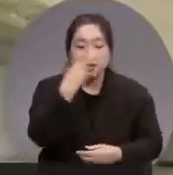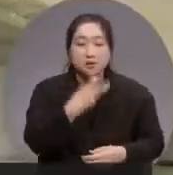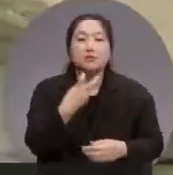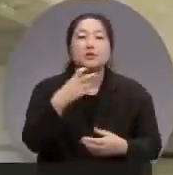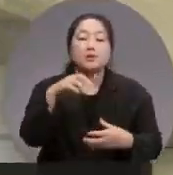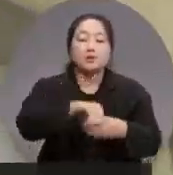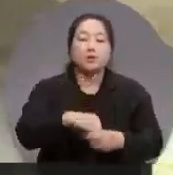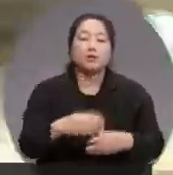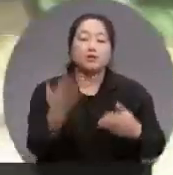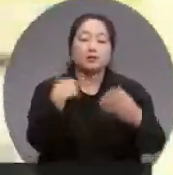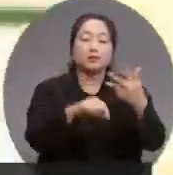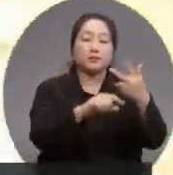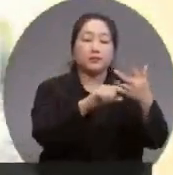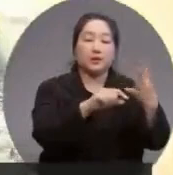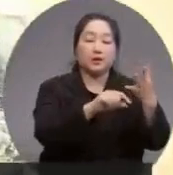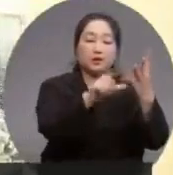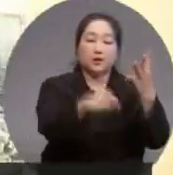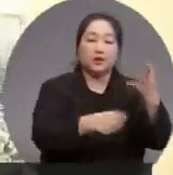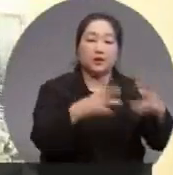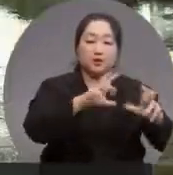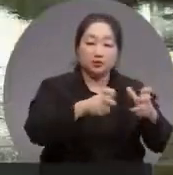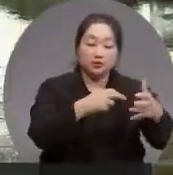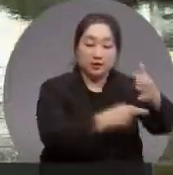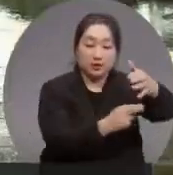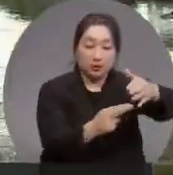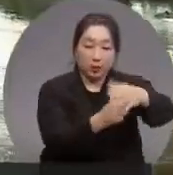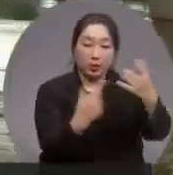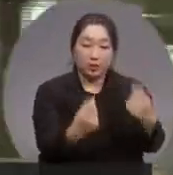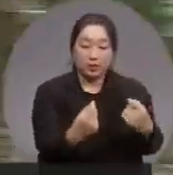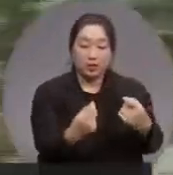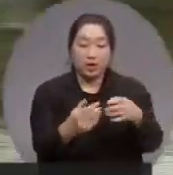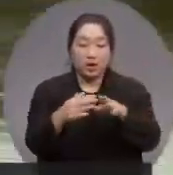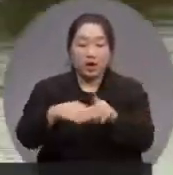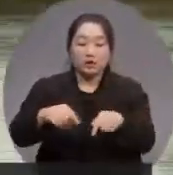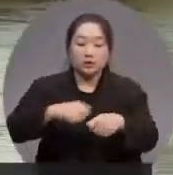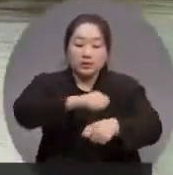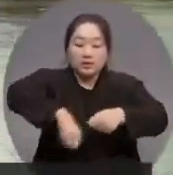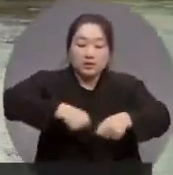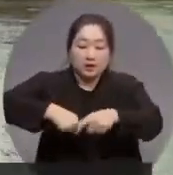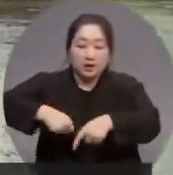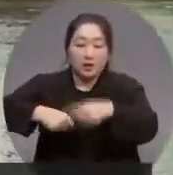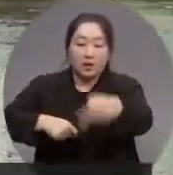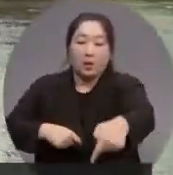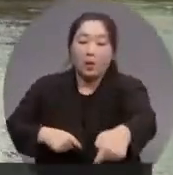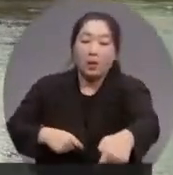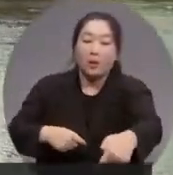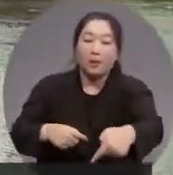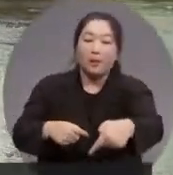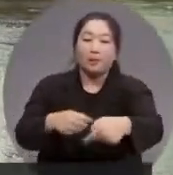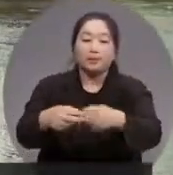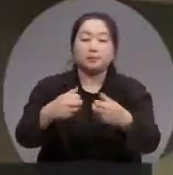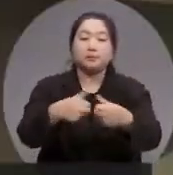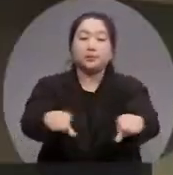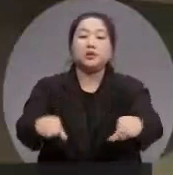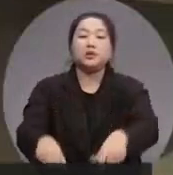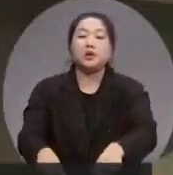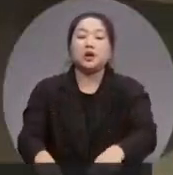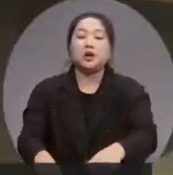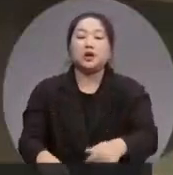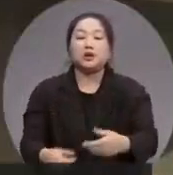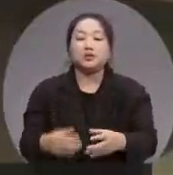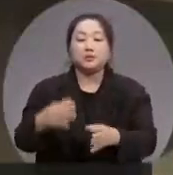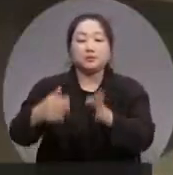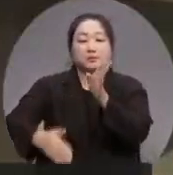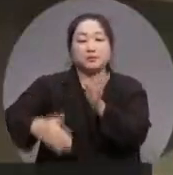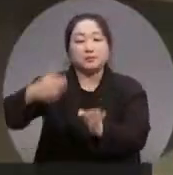지난 4월 붕괴된 분당 정자교와 같이 한쪽 끝만 고정되고 다른 끝은 받쳐주는 것이 없는 일명